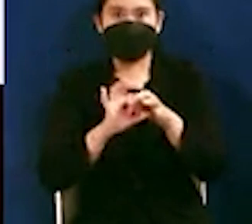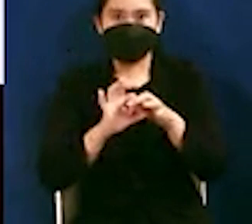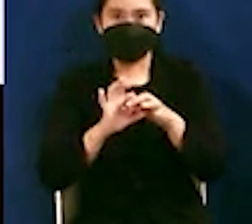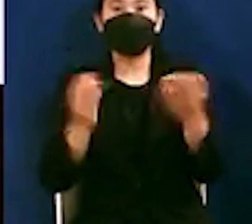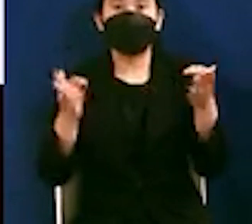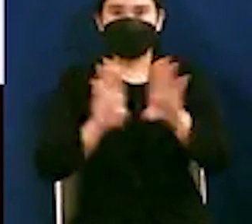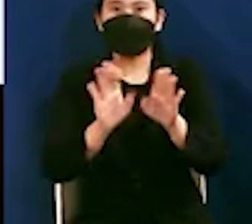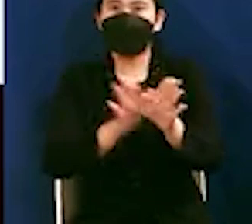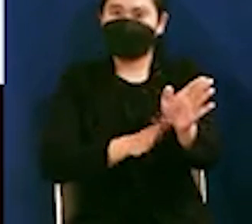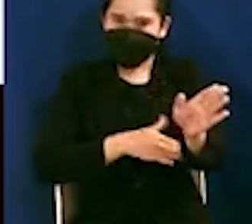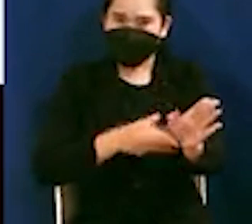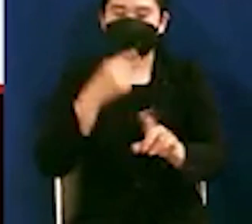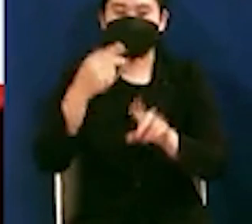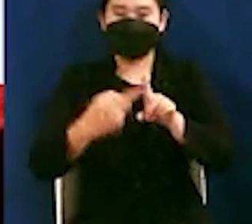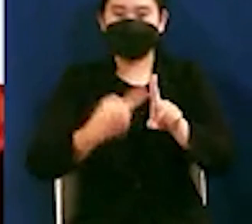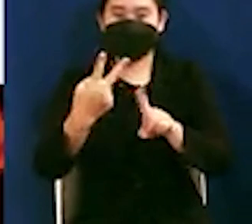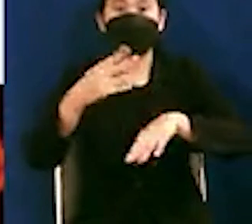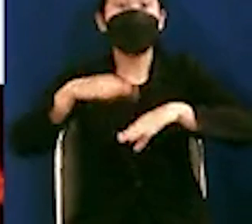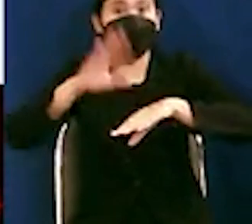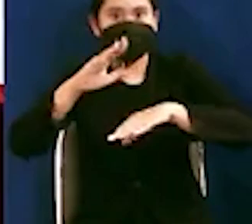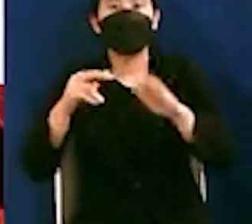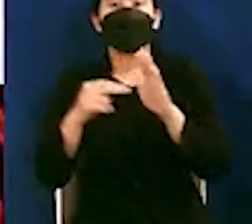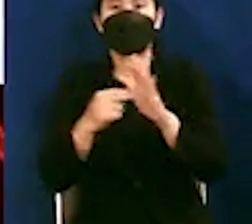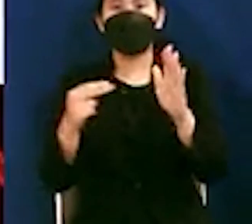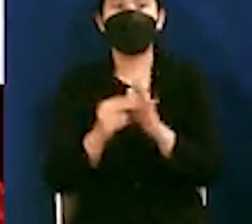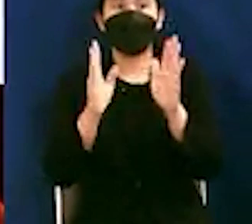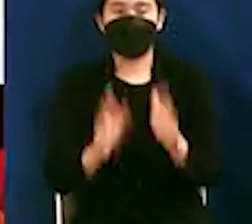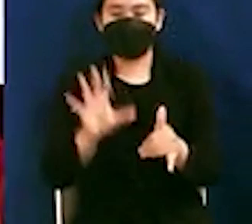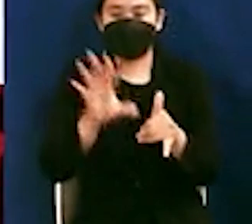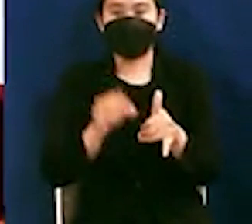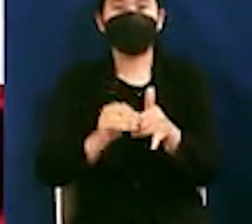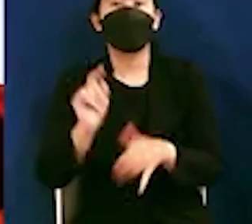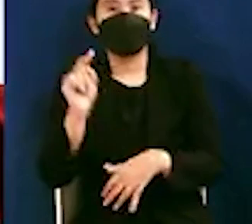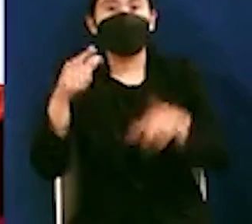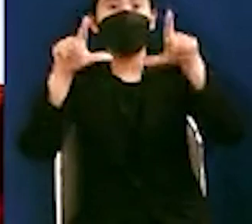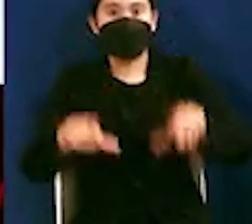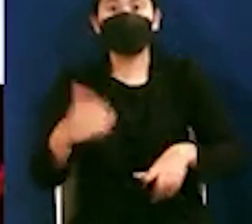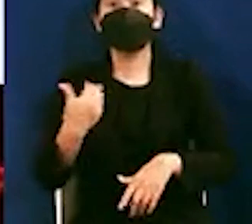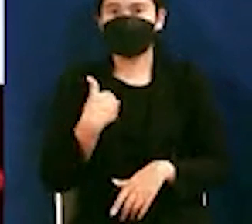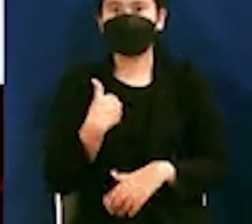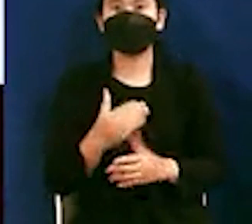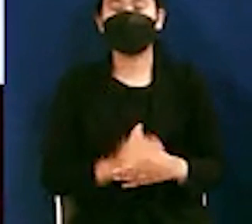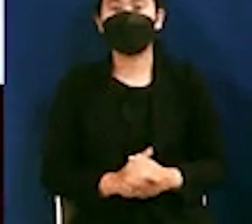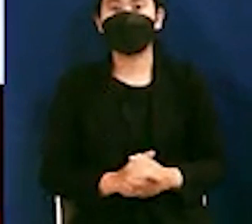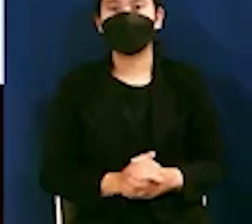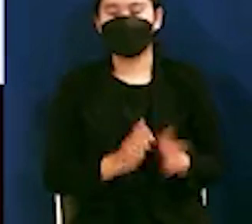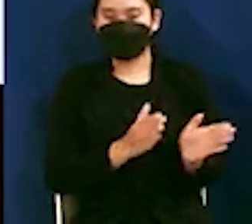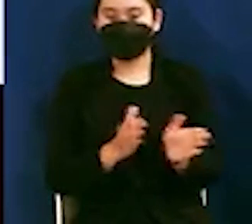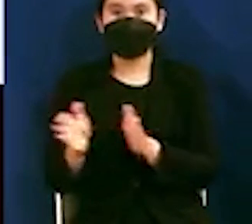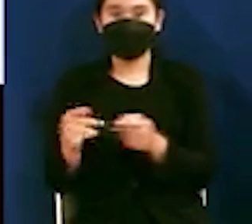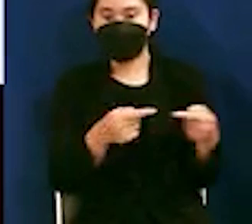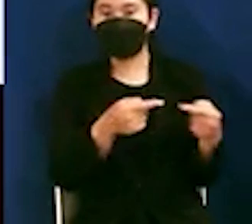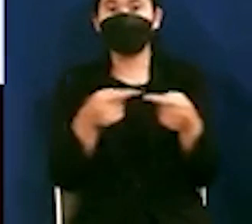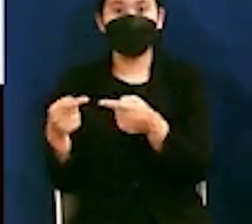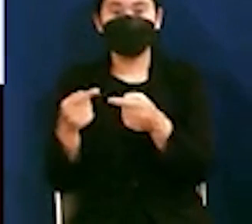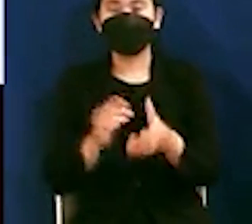2เดือนตัวเลขก็จะต่ำลงอันนี้เป็นการรายงานจำนวนผู้ติดเชื้อรายใหม่นะครับส่วนรูปถัดไปนะครับจะ